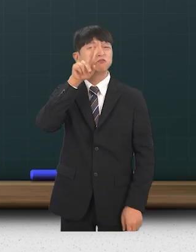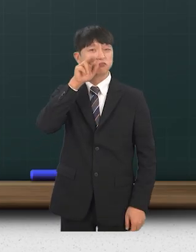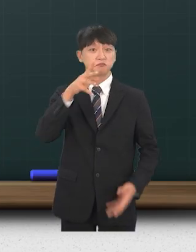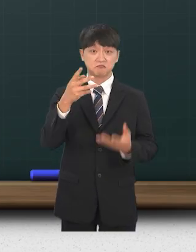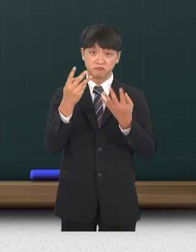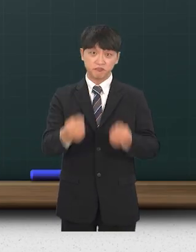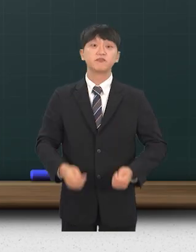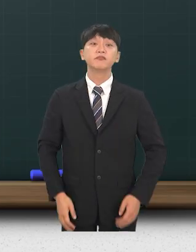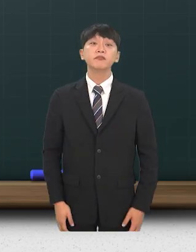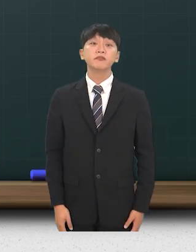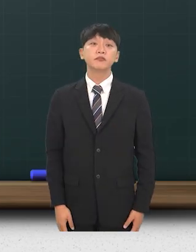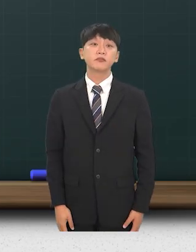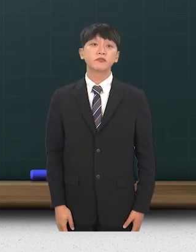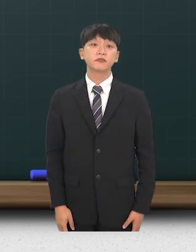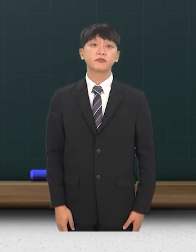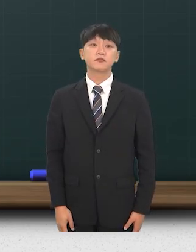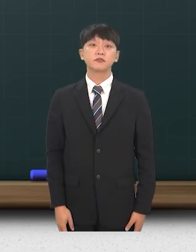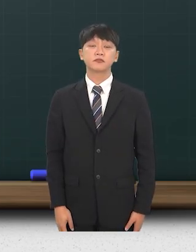있습니다.